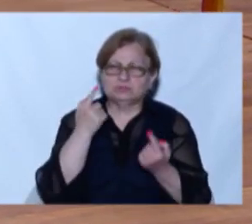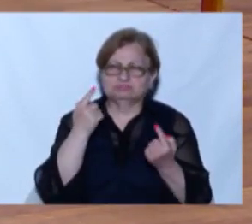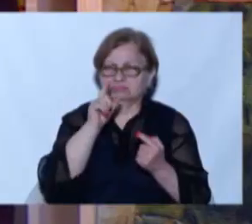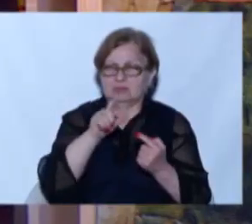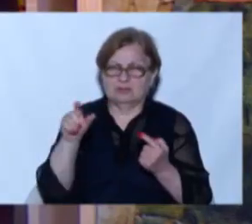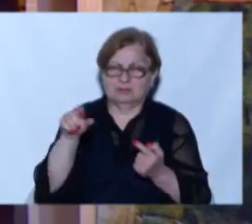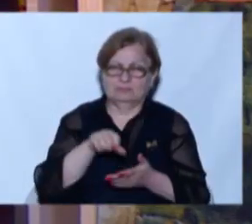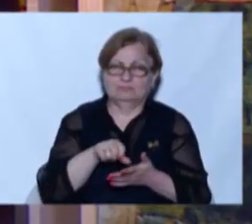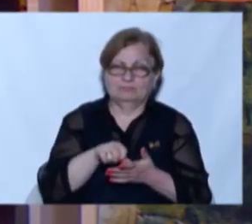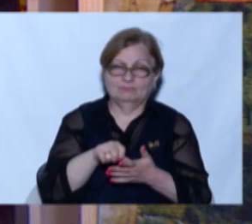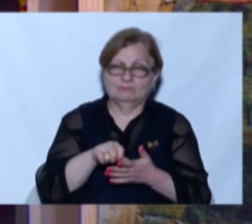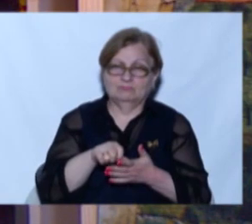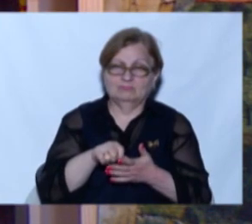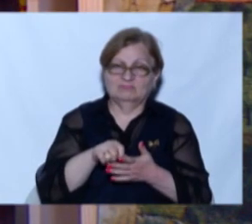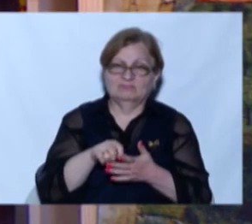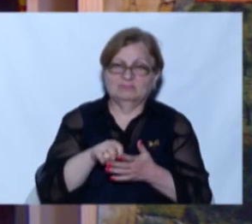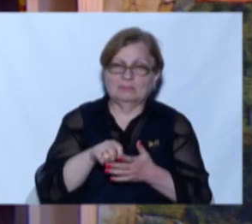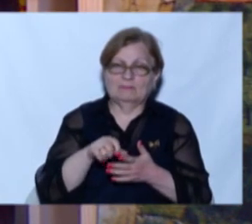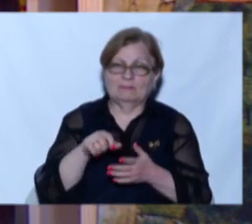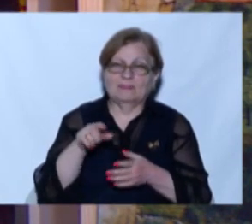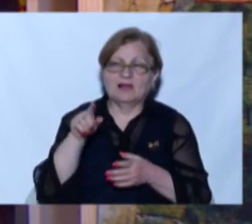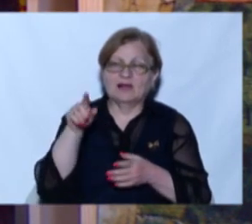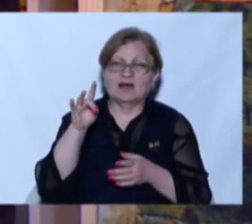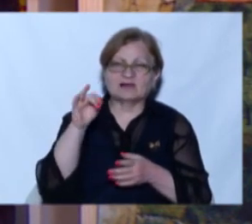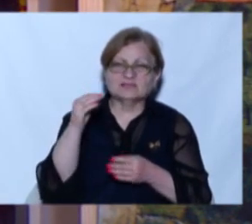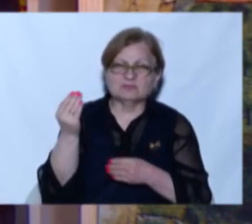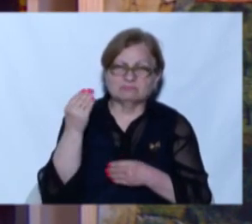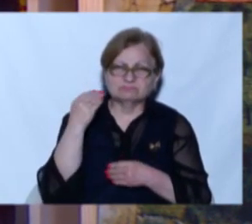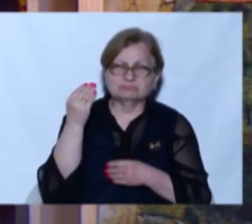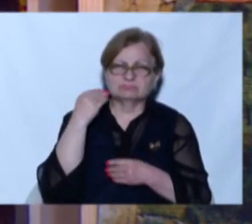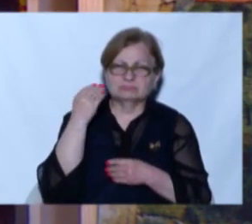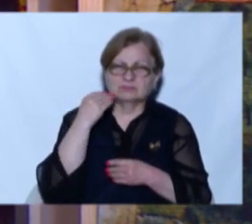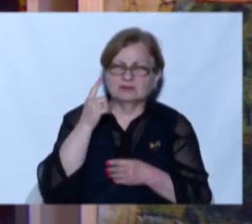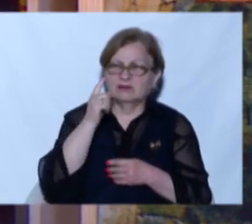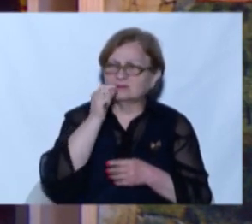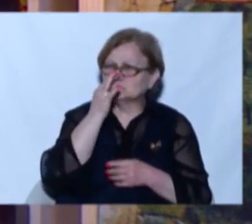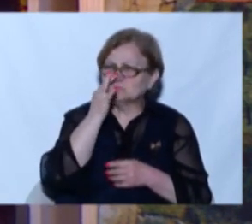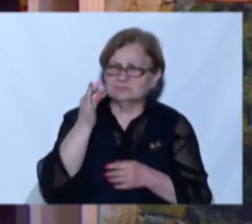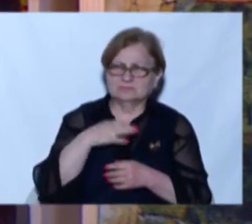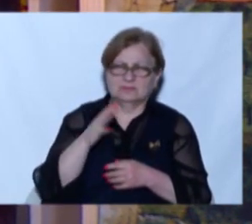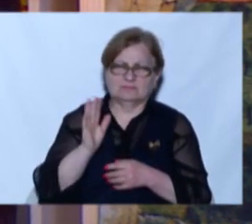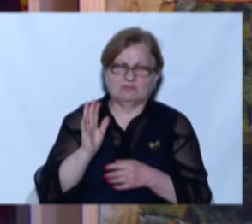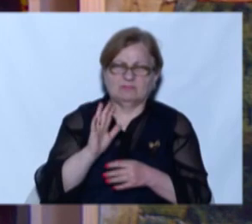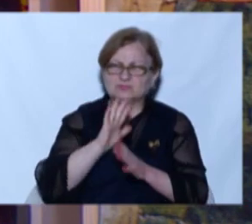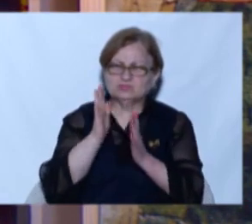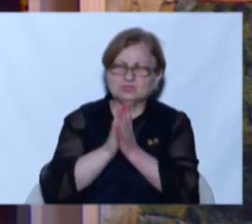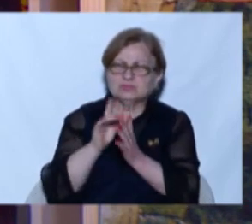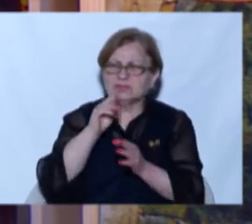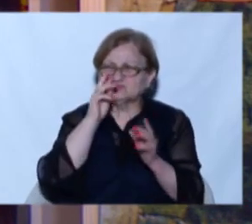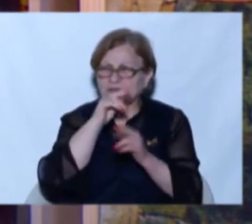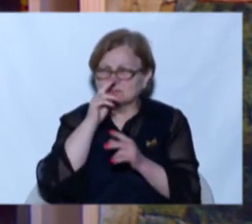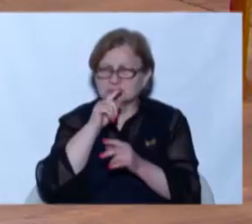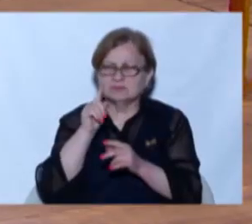მწერლებს. მე რეზომ გამაუთავა. ერთი ნამცეცით არ დამზოგა. აღარაფერი დატოვა ჩემგან,